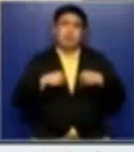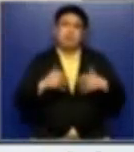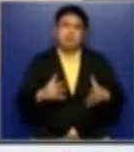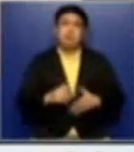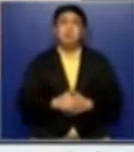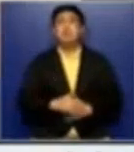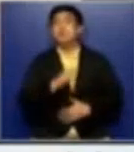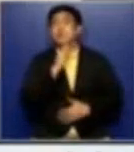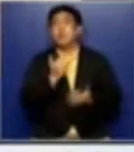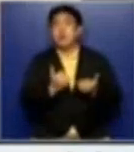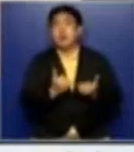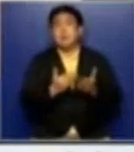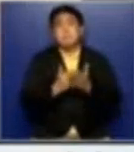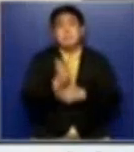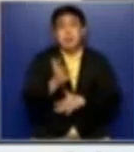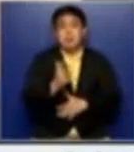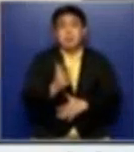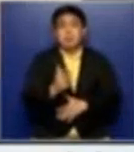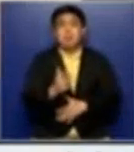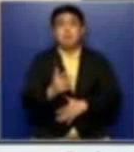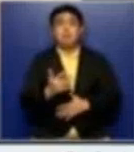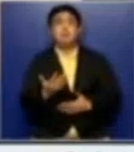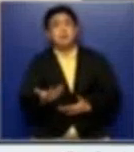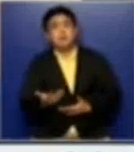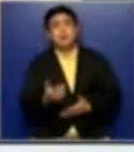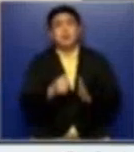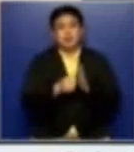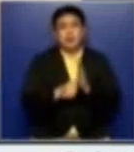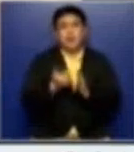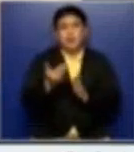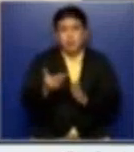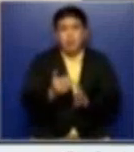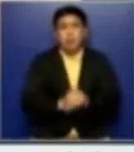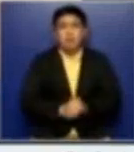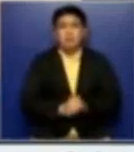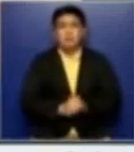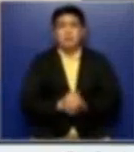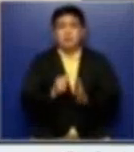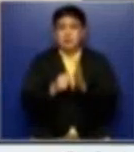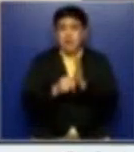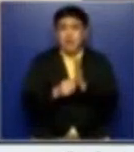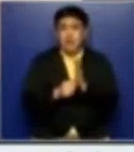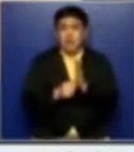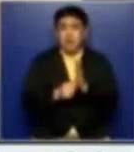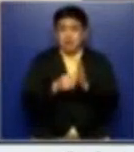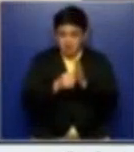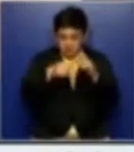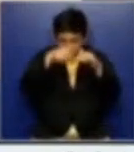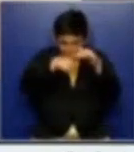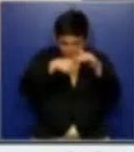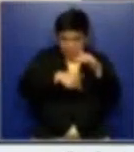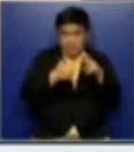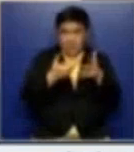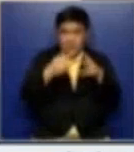ถ้าไม่ผ่านวันนี้ก็ได้เห็นความปรารถนาดีว่าไปแก้หน่อยได้ไหมแล้วแก้ไม่พอนะครับท่านประธานครับเ